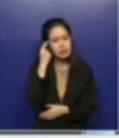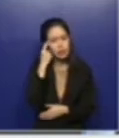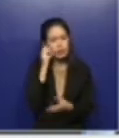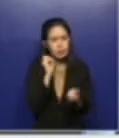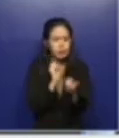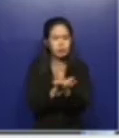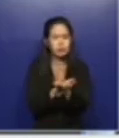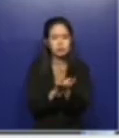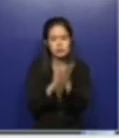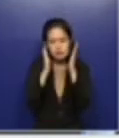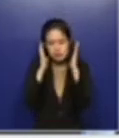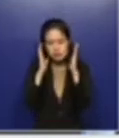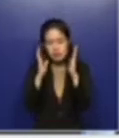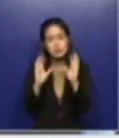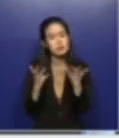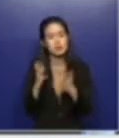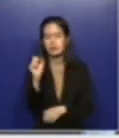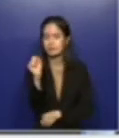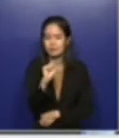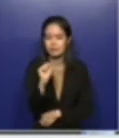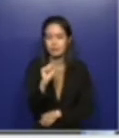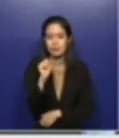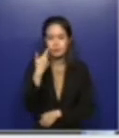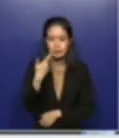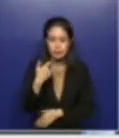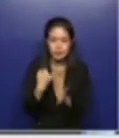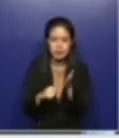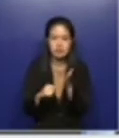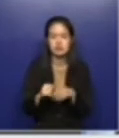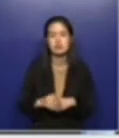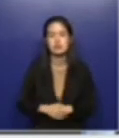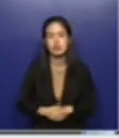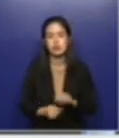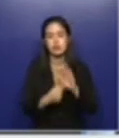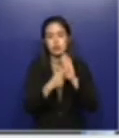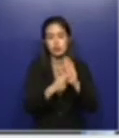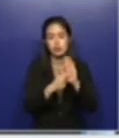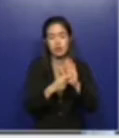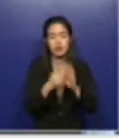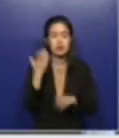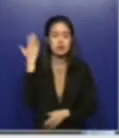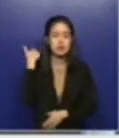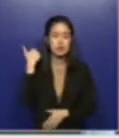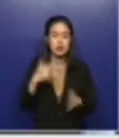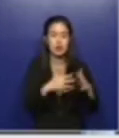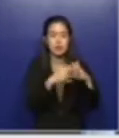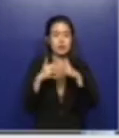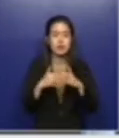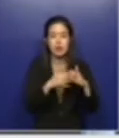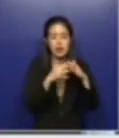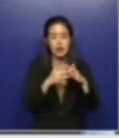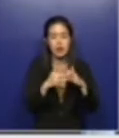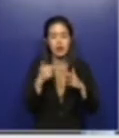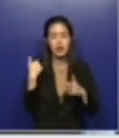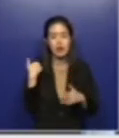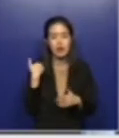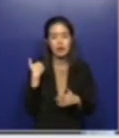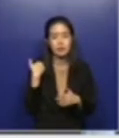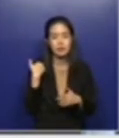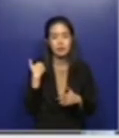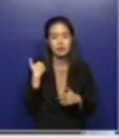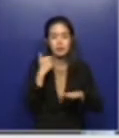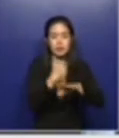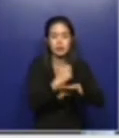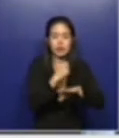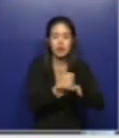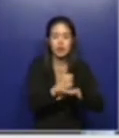ครับเหตุที่ผมยกกรณีผบ.ทบ.อเมริกามาวันที่8เนี่ยเอามาเป็นตัวตั้งคุณรู้อยู่แก่ใจแล้วมันจะมีอย่